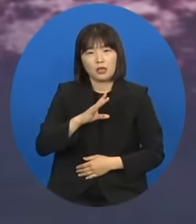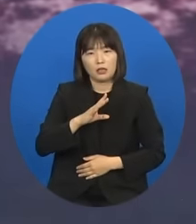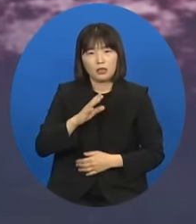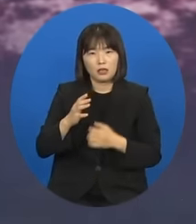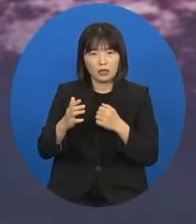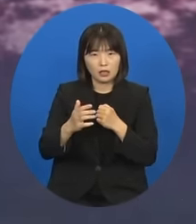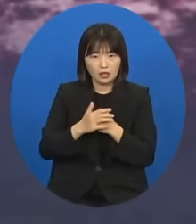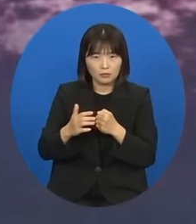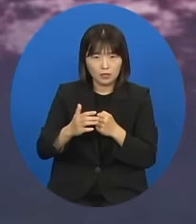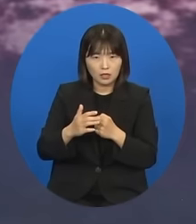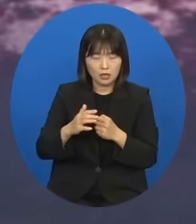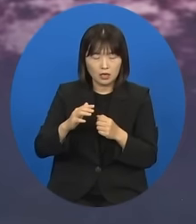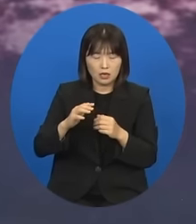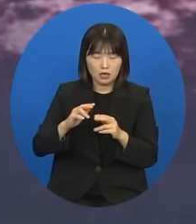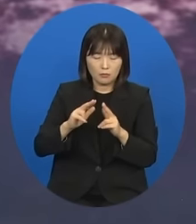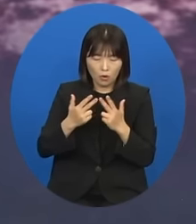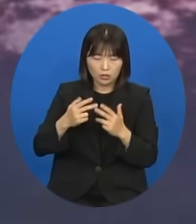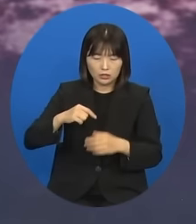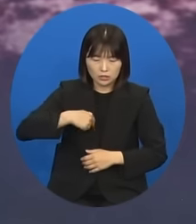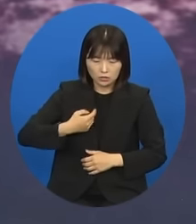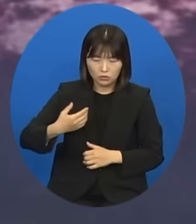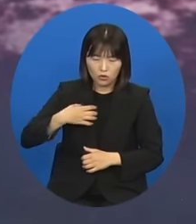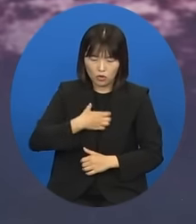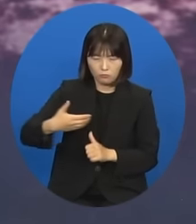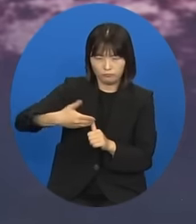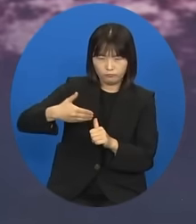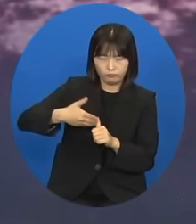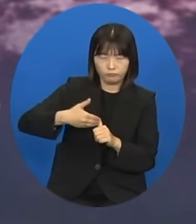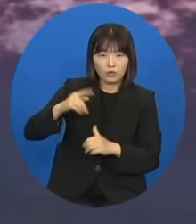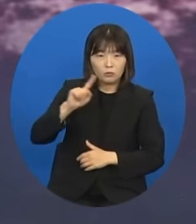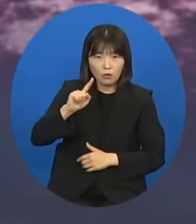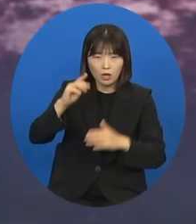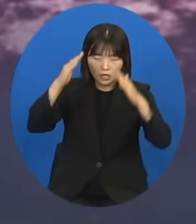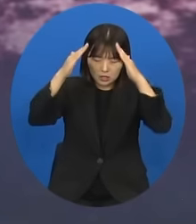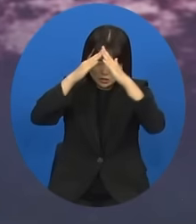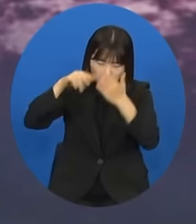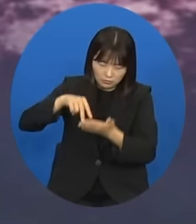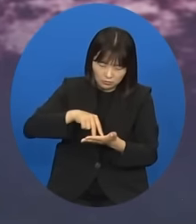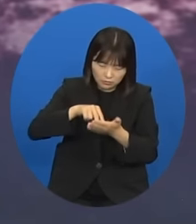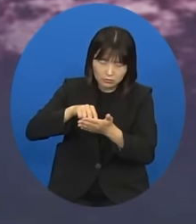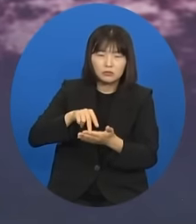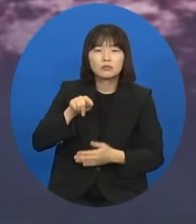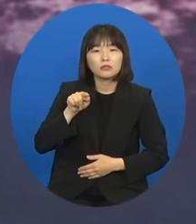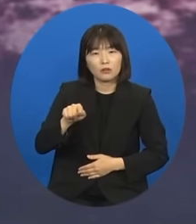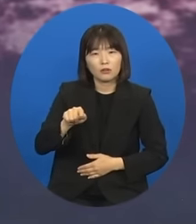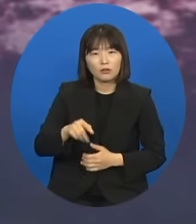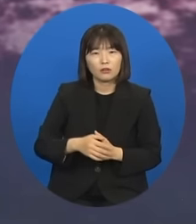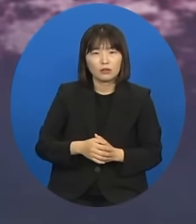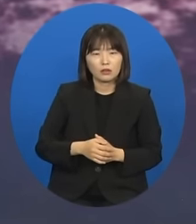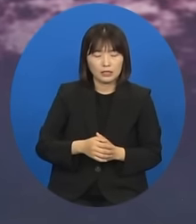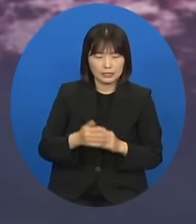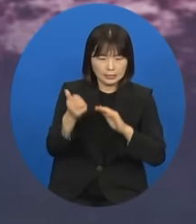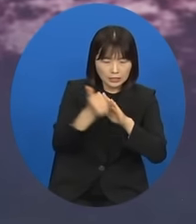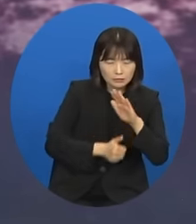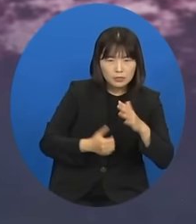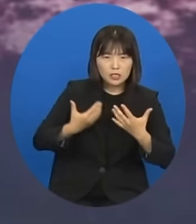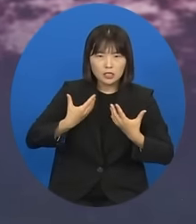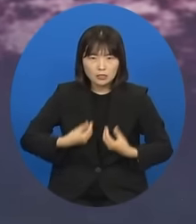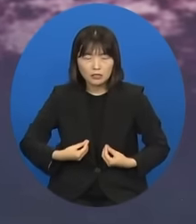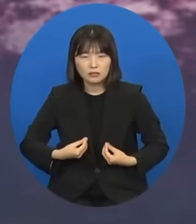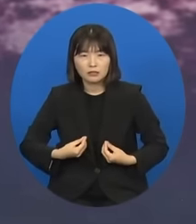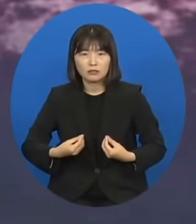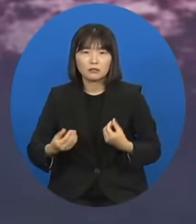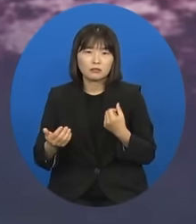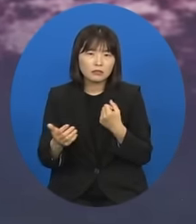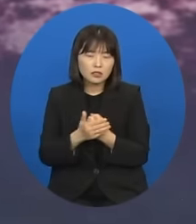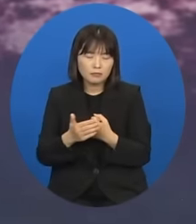공격하는 것이 은둔이 합니다 스스로를 공격하는 거예요 그것이 은둔이 실패 경험에서 얻은 좌절과 부당한 대우에서